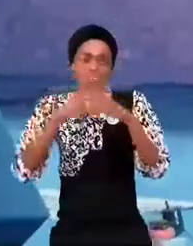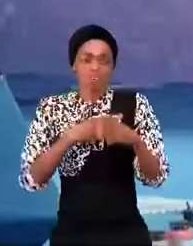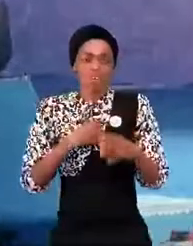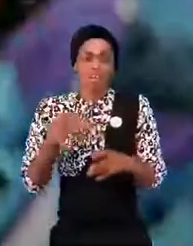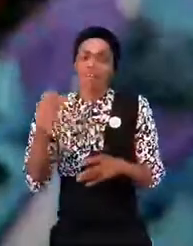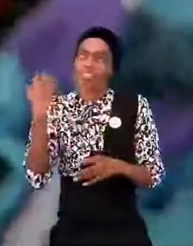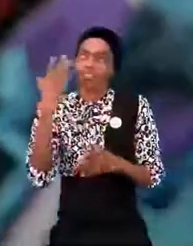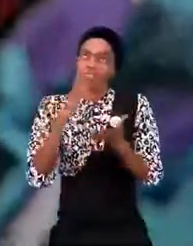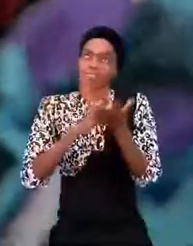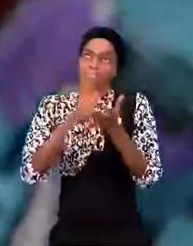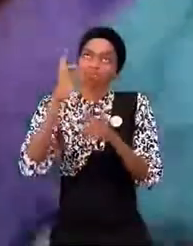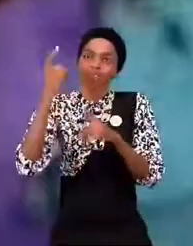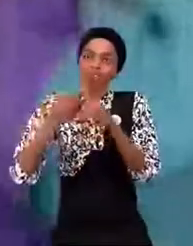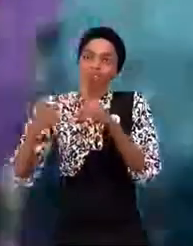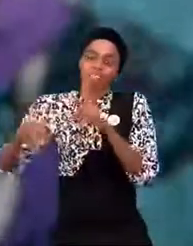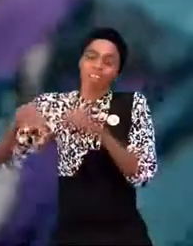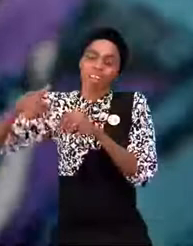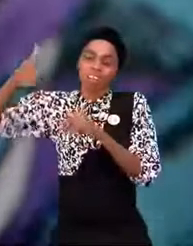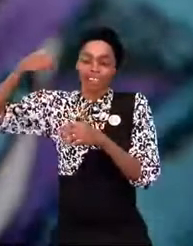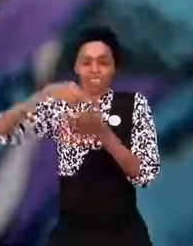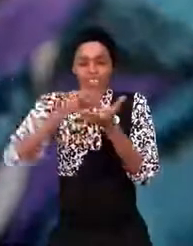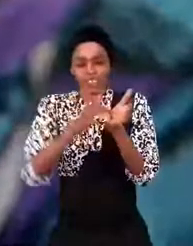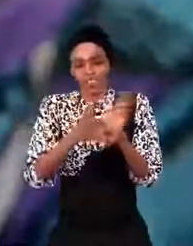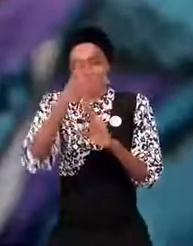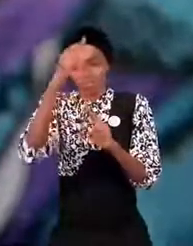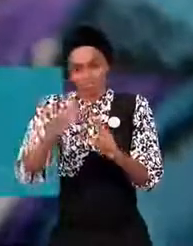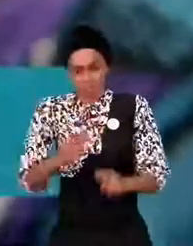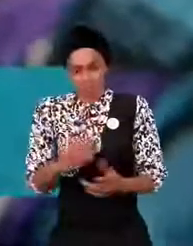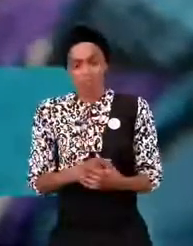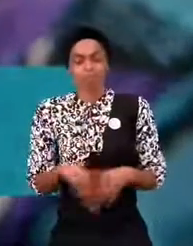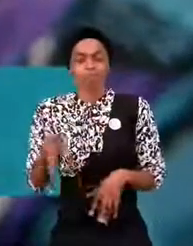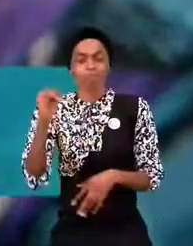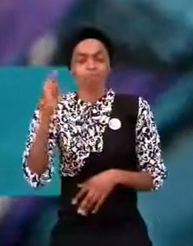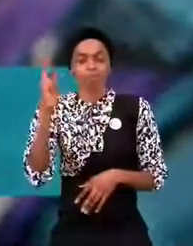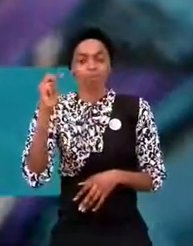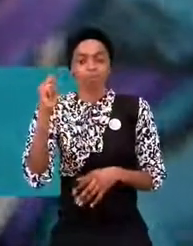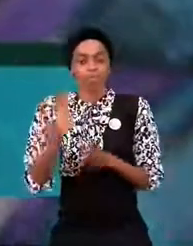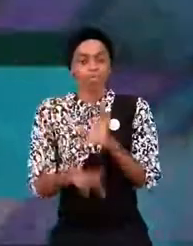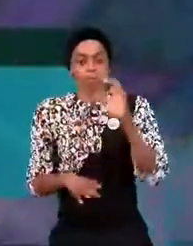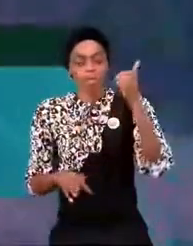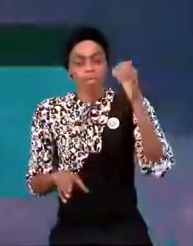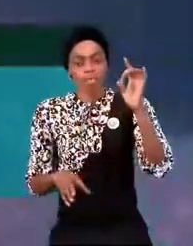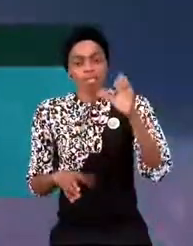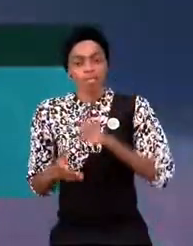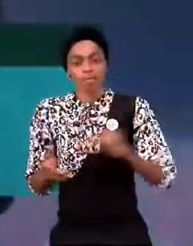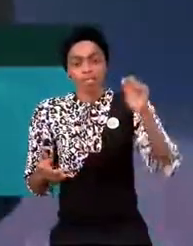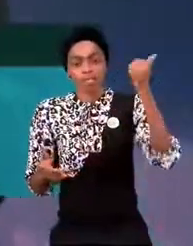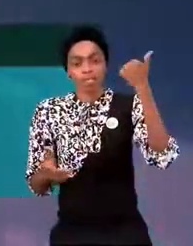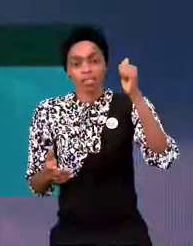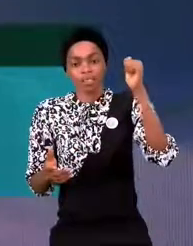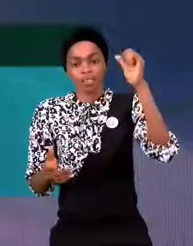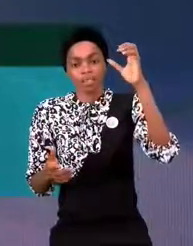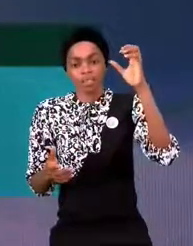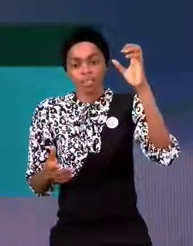hauts. Matthieu 8, verset 16. Matthieu 8,